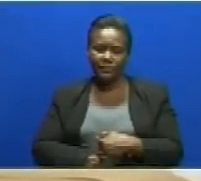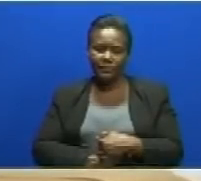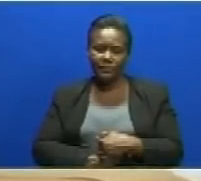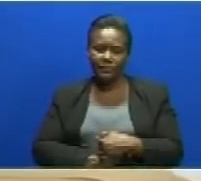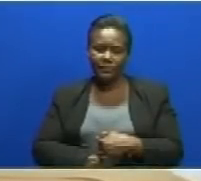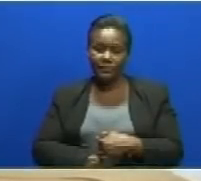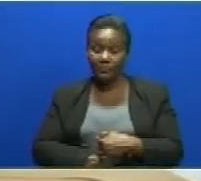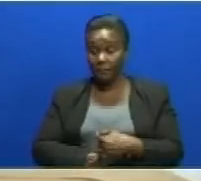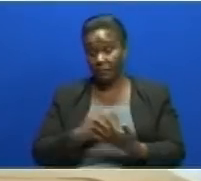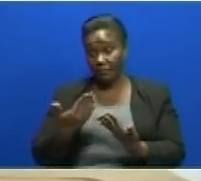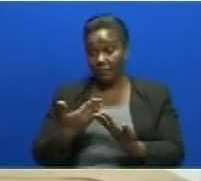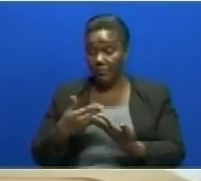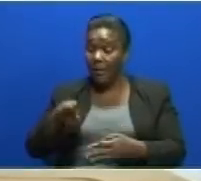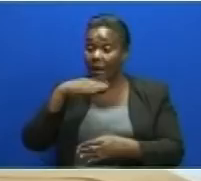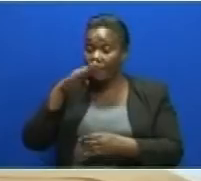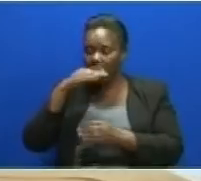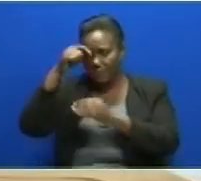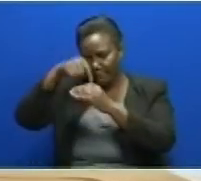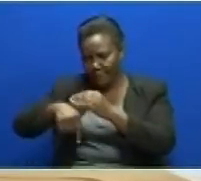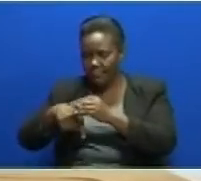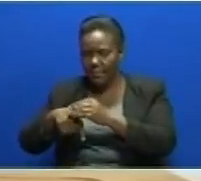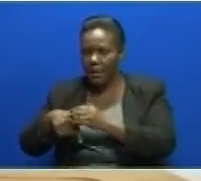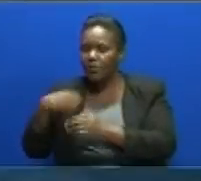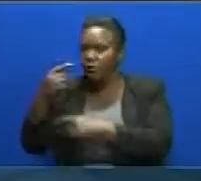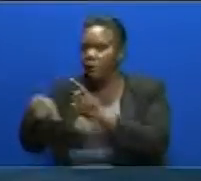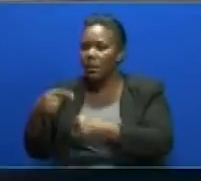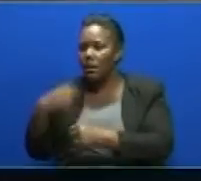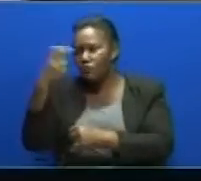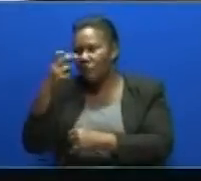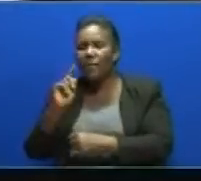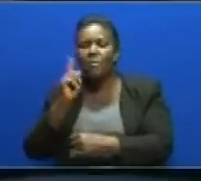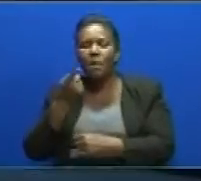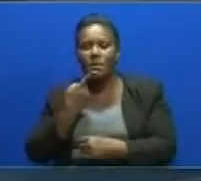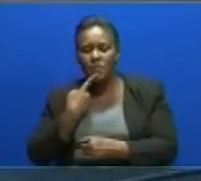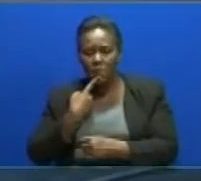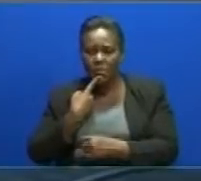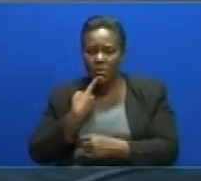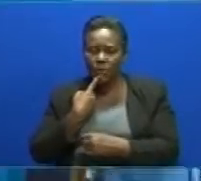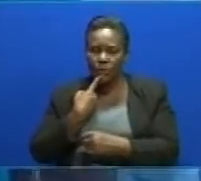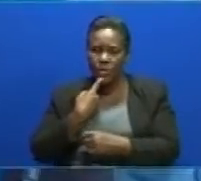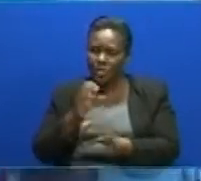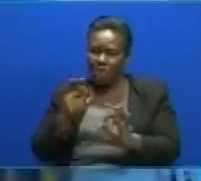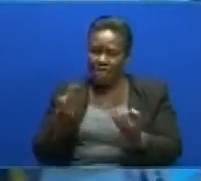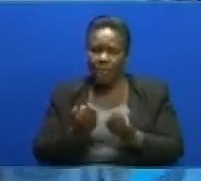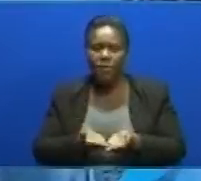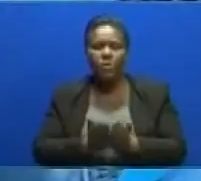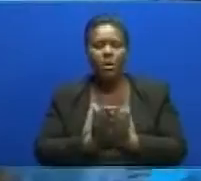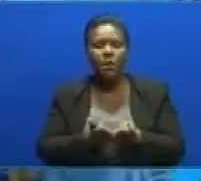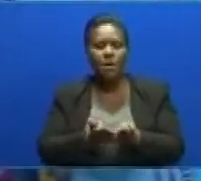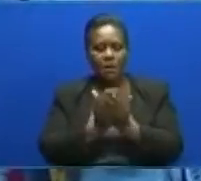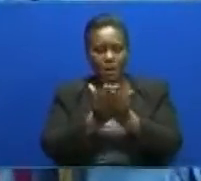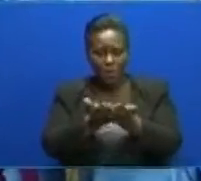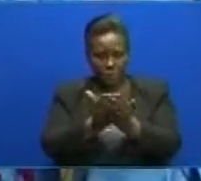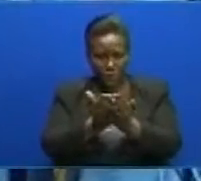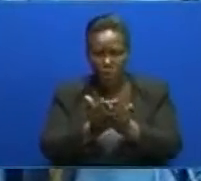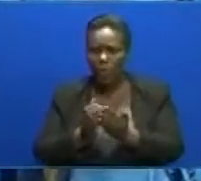Hadubini ya habari kwa kina yaendelea kusaka majibu ya namna wadau mbalimbali wanavyoendelea